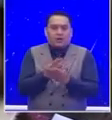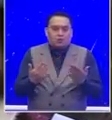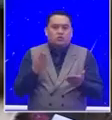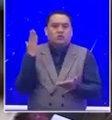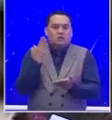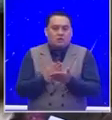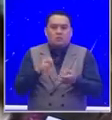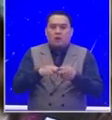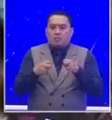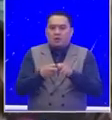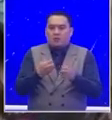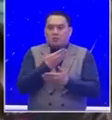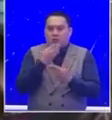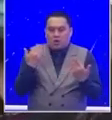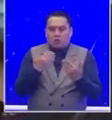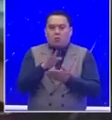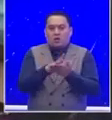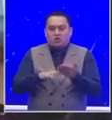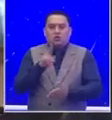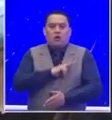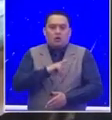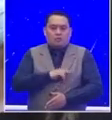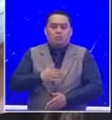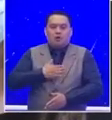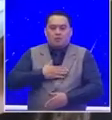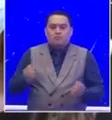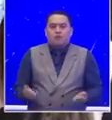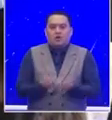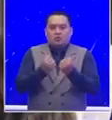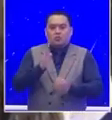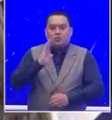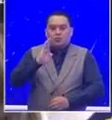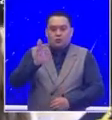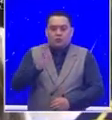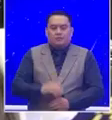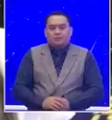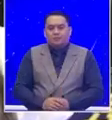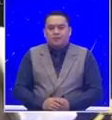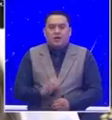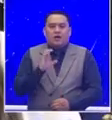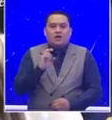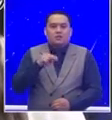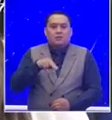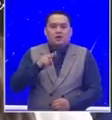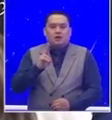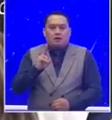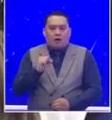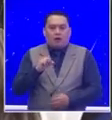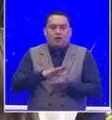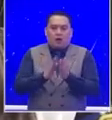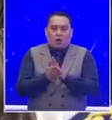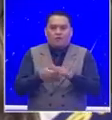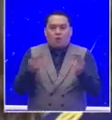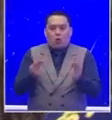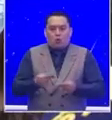есть. Проблем быть не должно. Продолжайте работать. Мы со своей стороны поддержку оказываем. Сейчас через СПК ЖТСУ будем составлять договоры